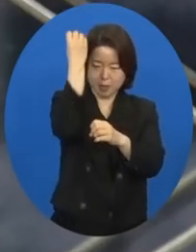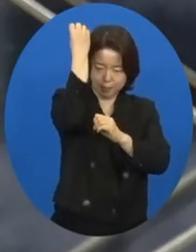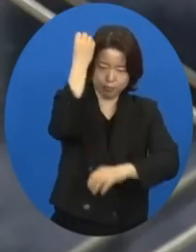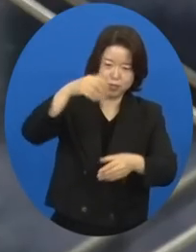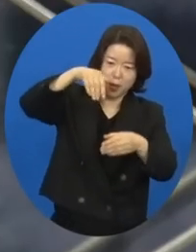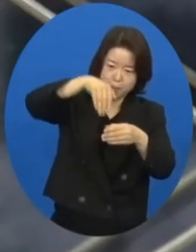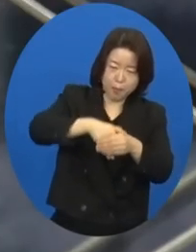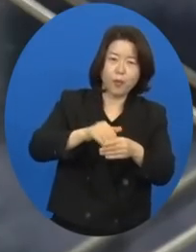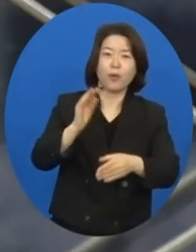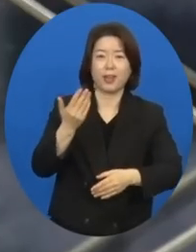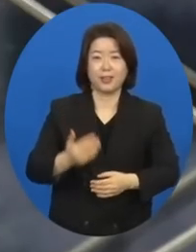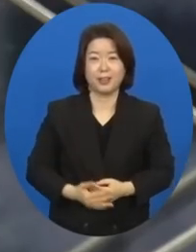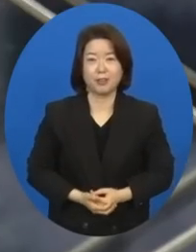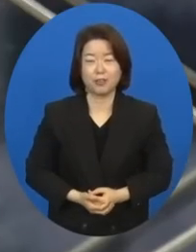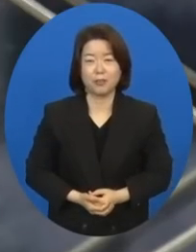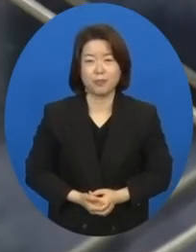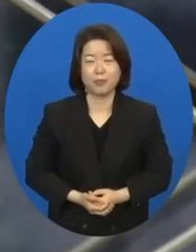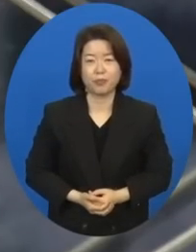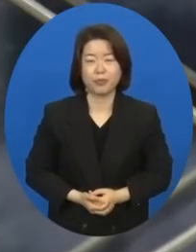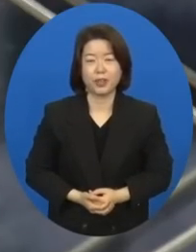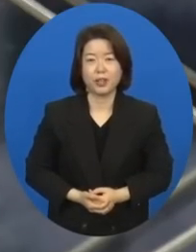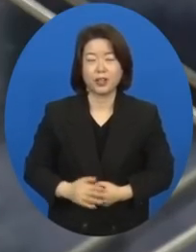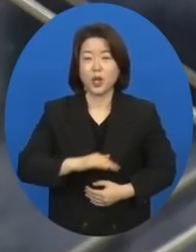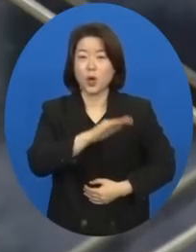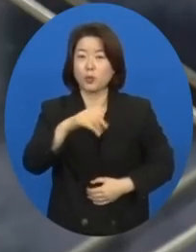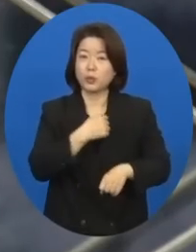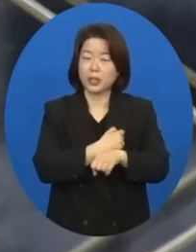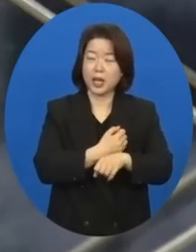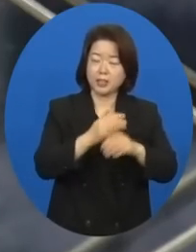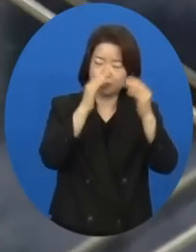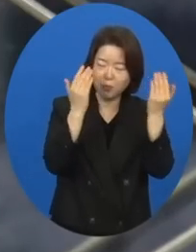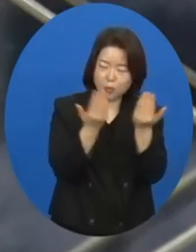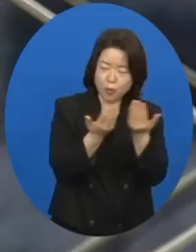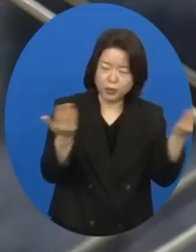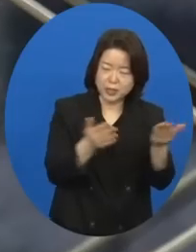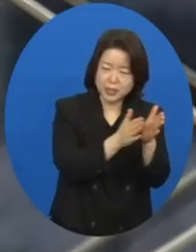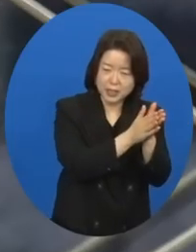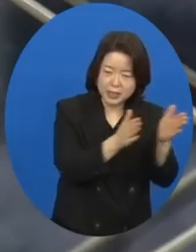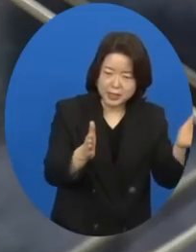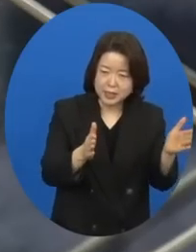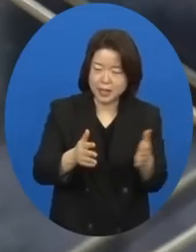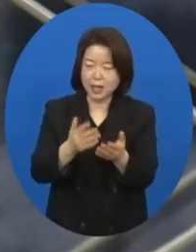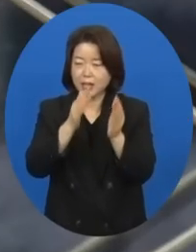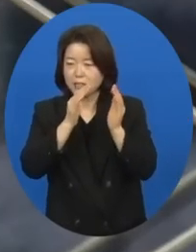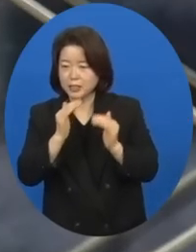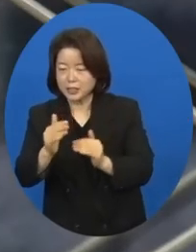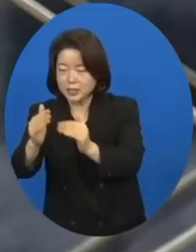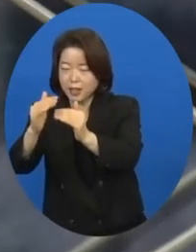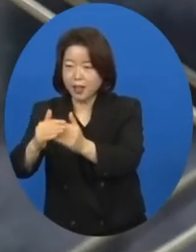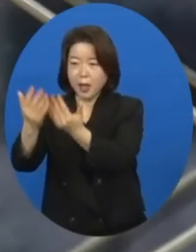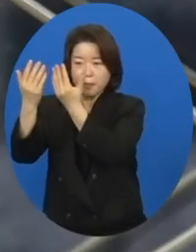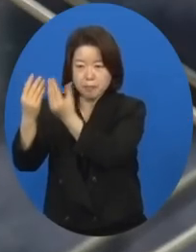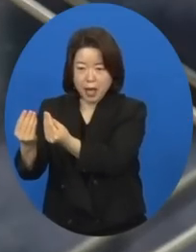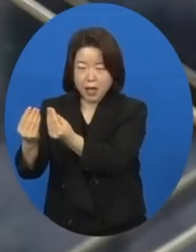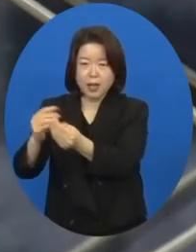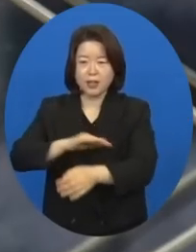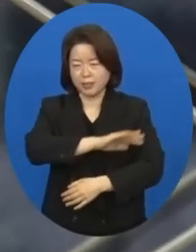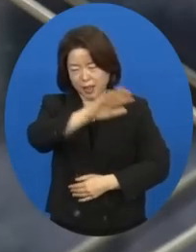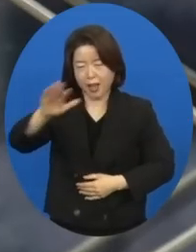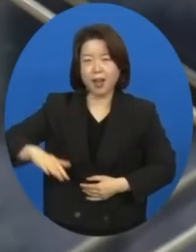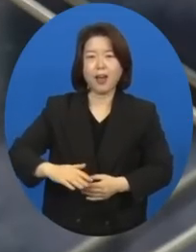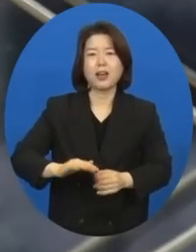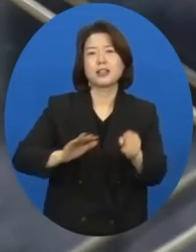말은 우리가 하는 모든 일의 시작과 진행과 마침이 사랑이어야 한다는 것입니다.